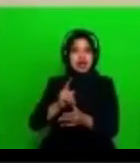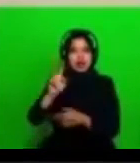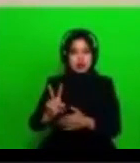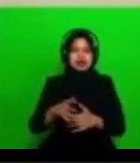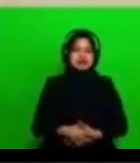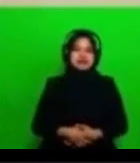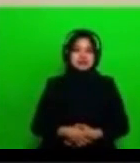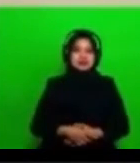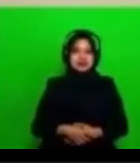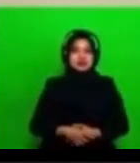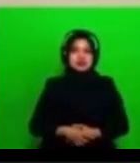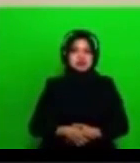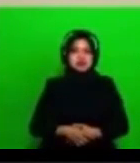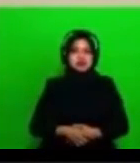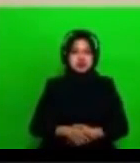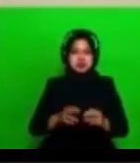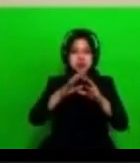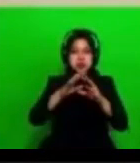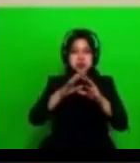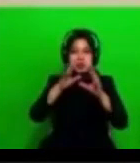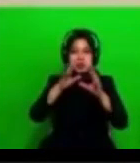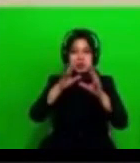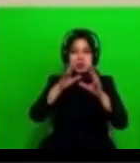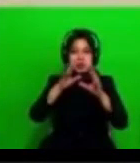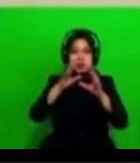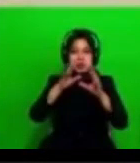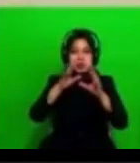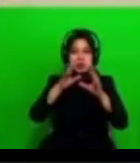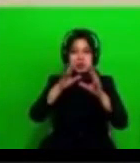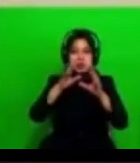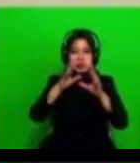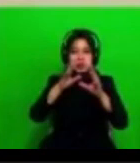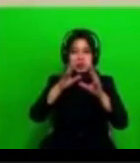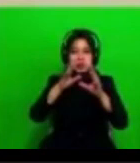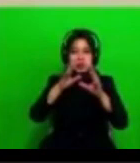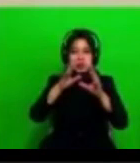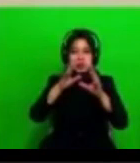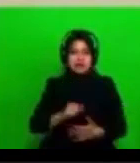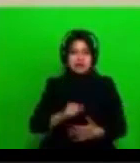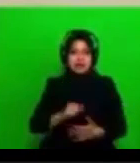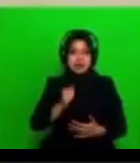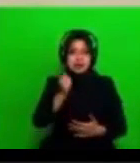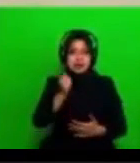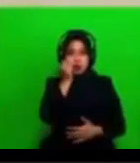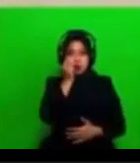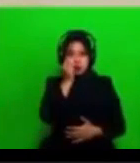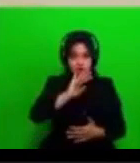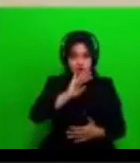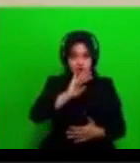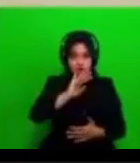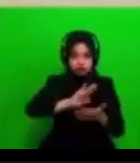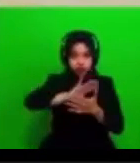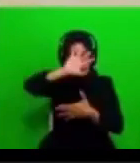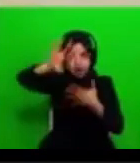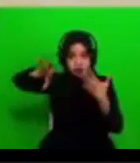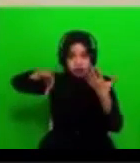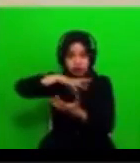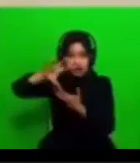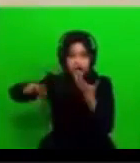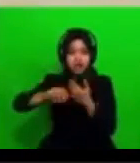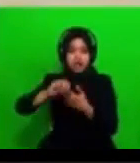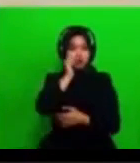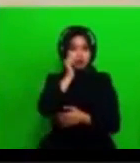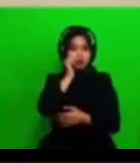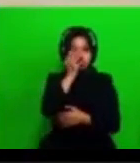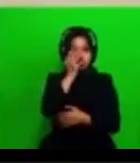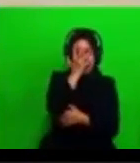kedua. Kita akan masuk ke door prize sesi kedua langsung saja. Wah. Baik, jadi ibu-ibu yang masih langsung diputar. Ibu-ibu